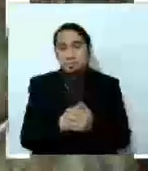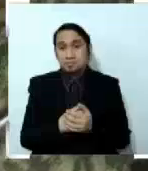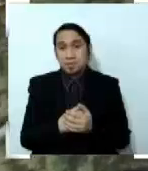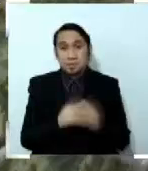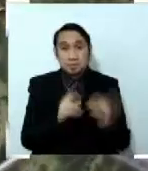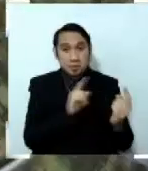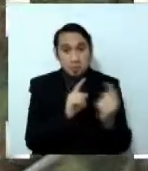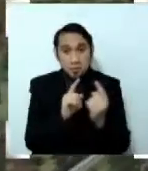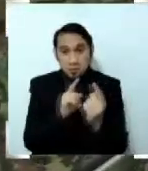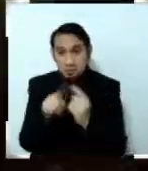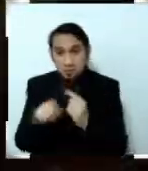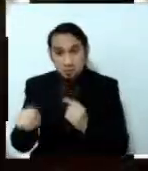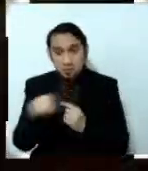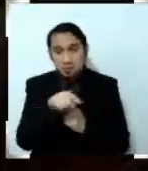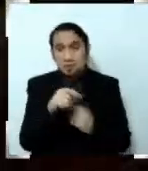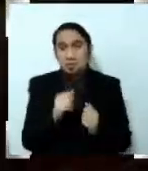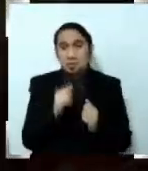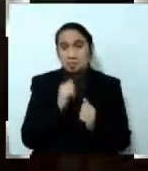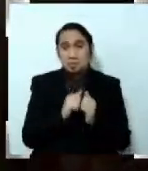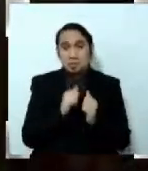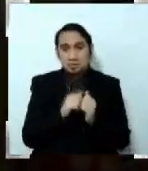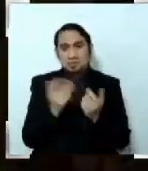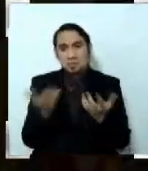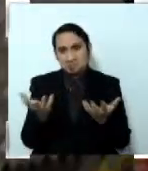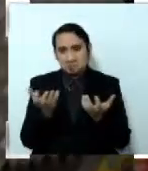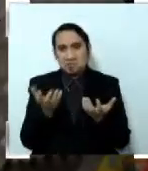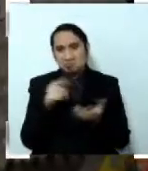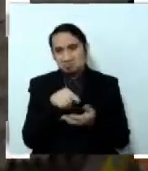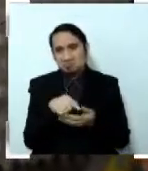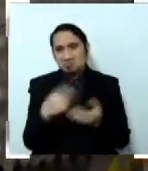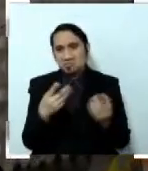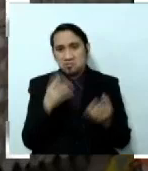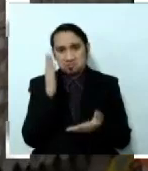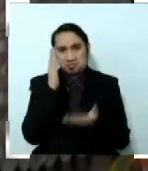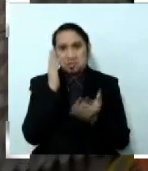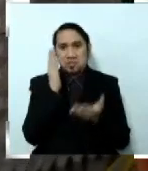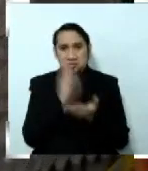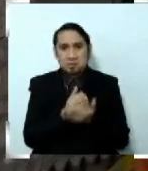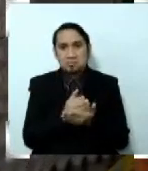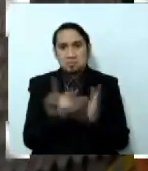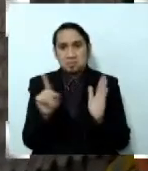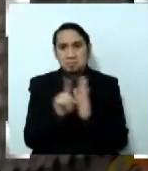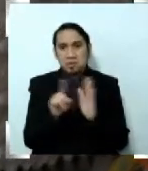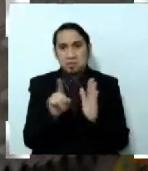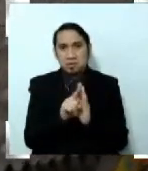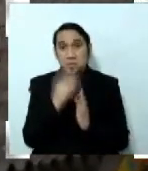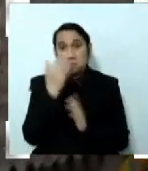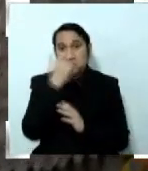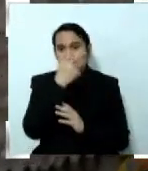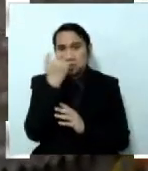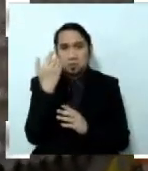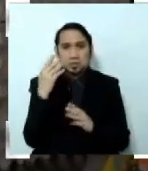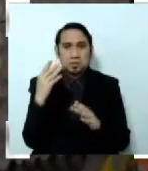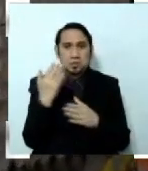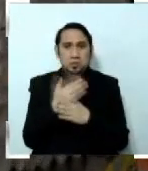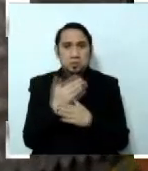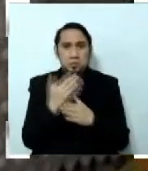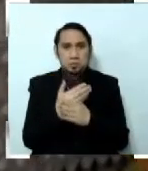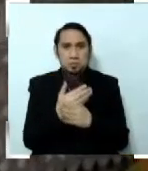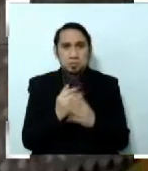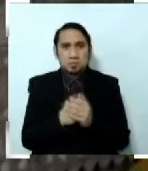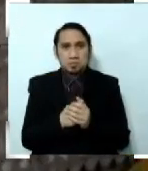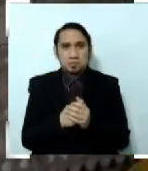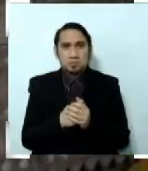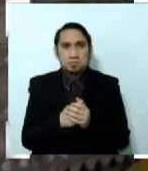mas marami ang pabor sa utos ng kanilang gobernador. Wala pong makakastorbo. Tapos makapag ano na